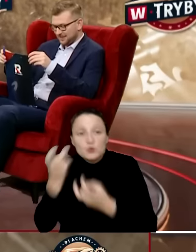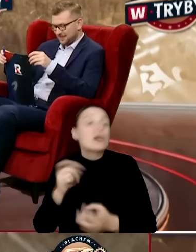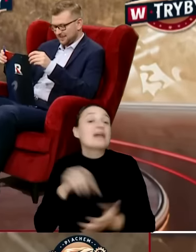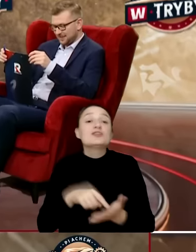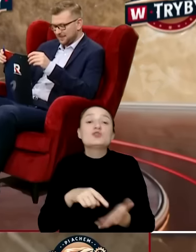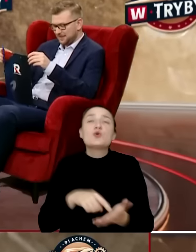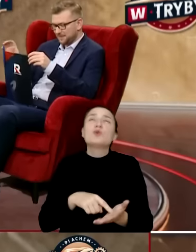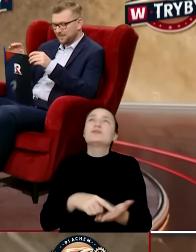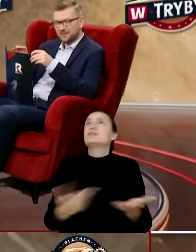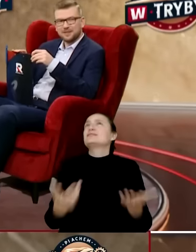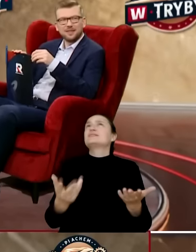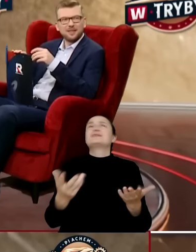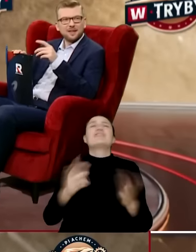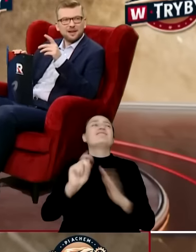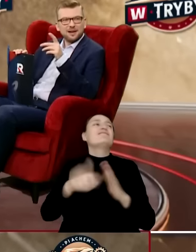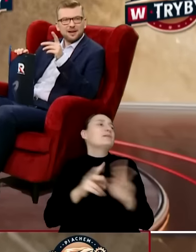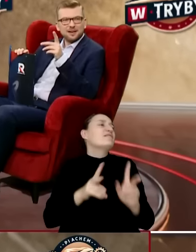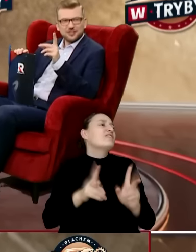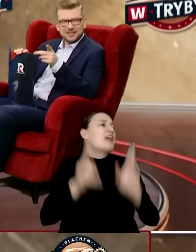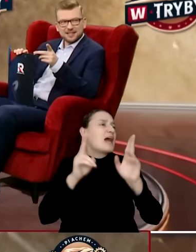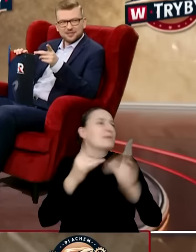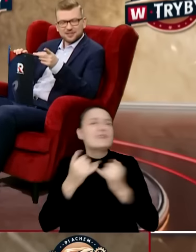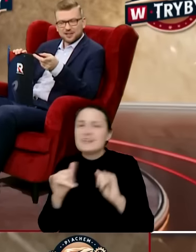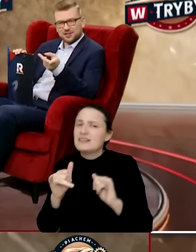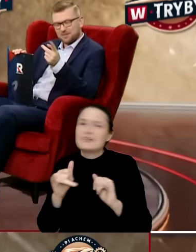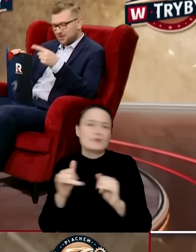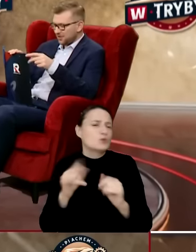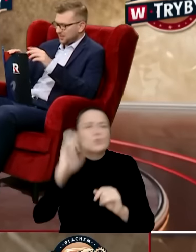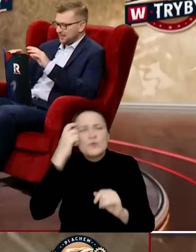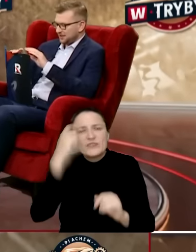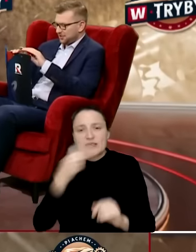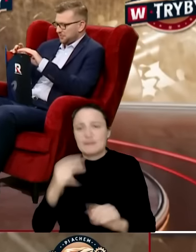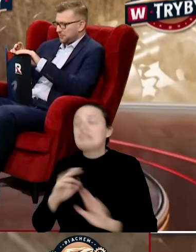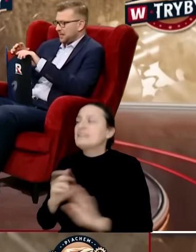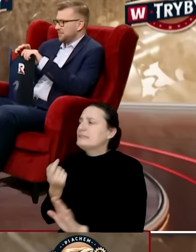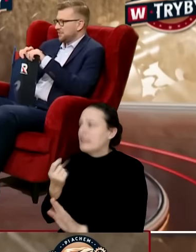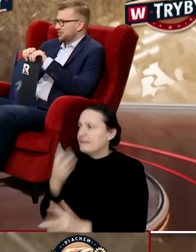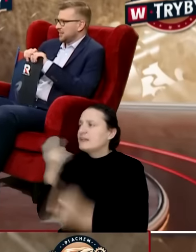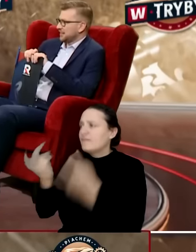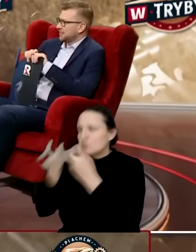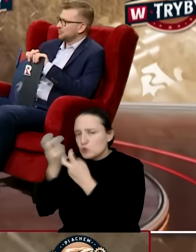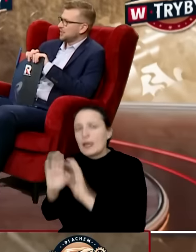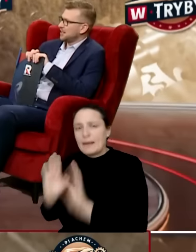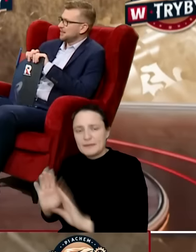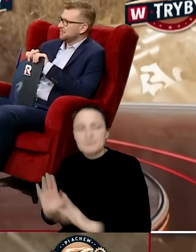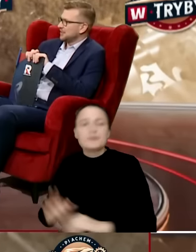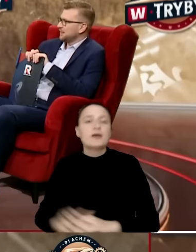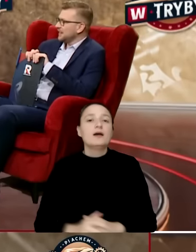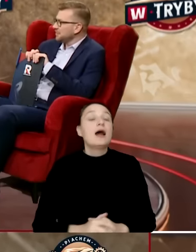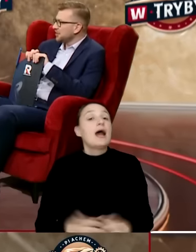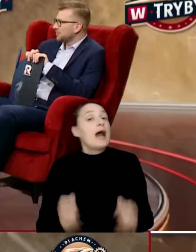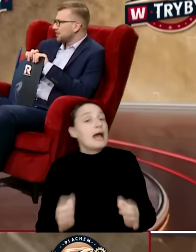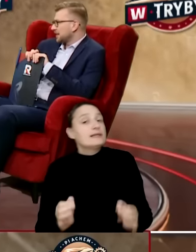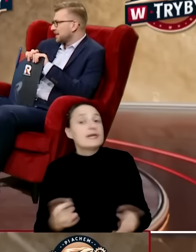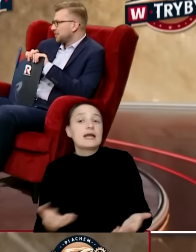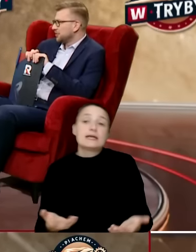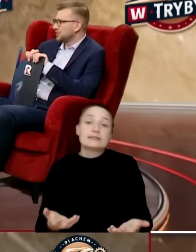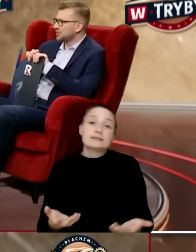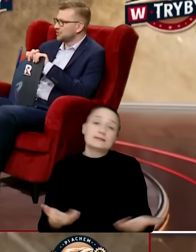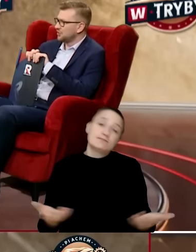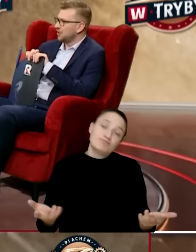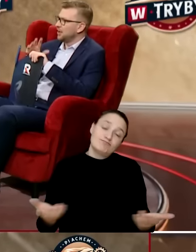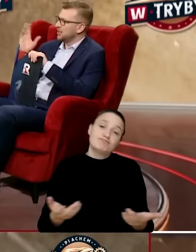kwintesencja tego całego przedsięwzięcia. To zaraz to znajdziemy. No to teraz jeszcze posłuchajmy może Arkadiusza Myrchę w Sejmie, no bo tak